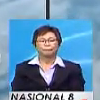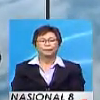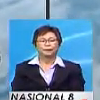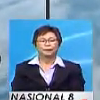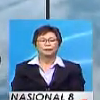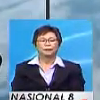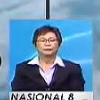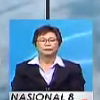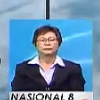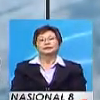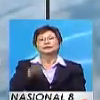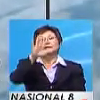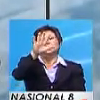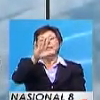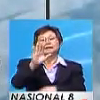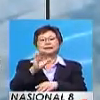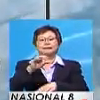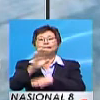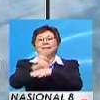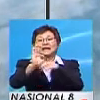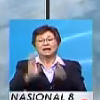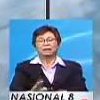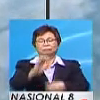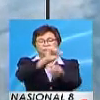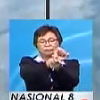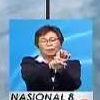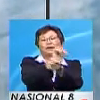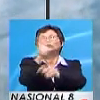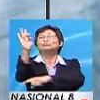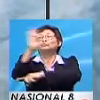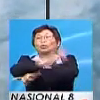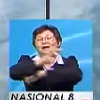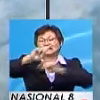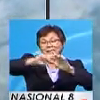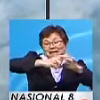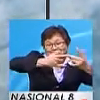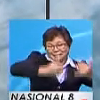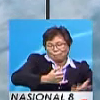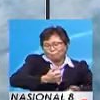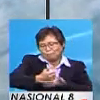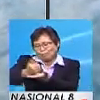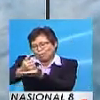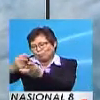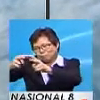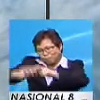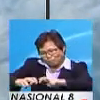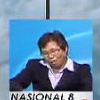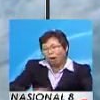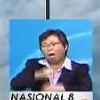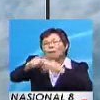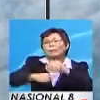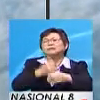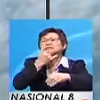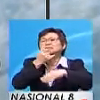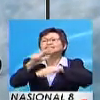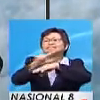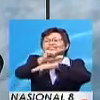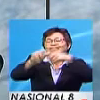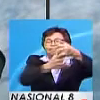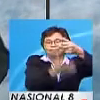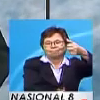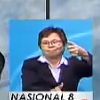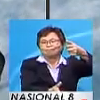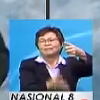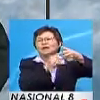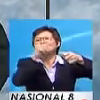21il lima ahli perniagaan ditahan reman 7uh hari bermula hari ini bagi membantu siasatan berhubung penyelewengan dana